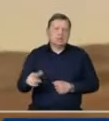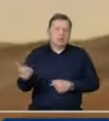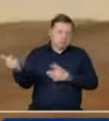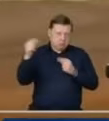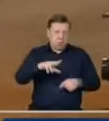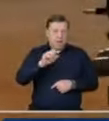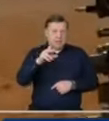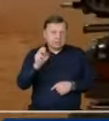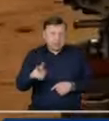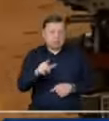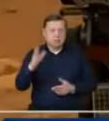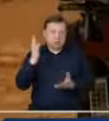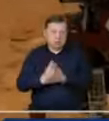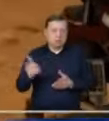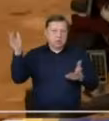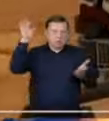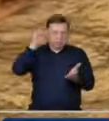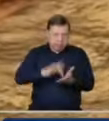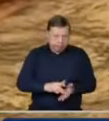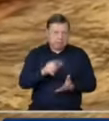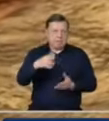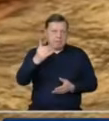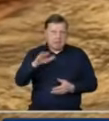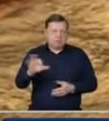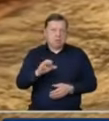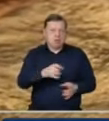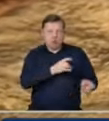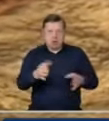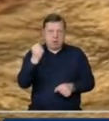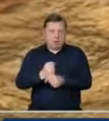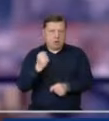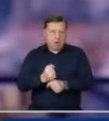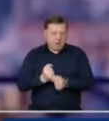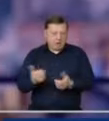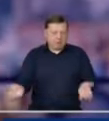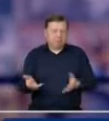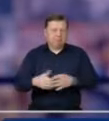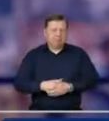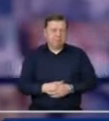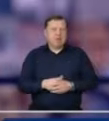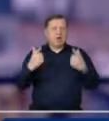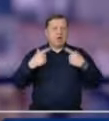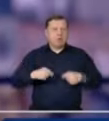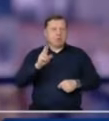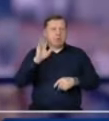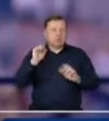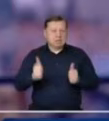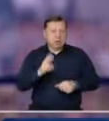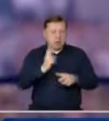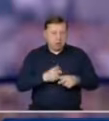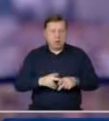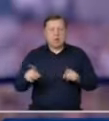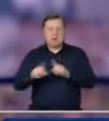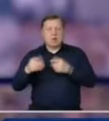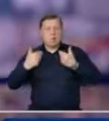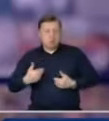Łazik Perseverance wylądował na czerwonej planecie i od razu zabrał się do roboty. Osoby przewlekle chore, a następnie służby